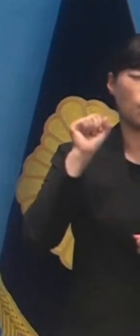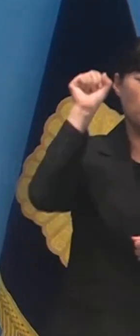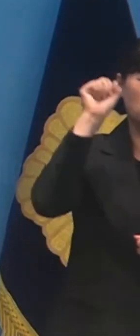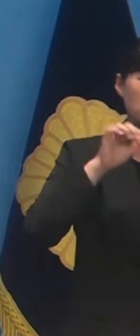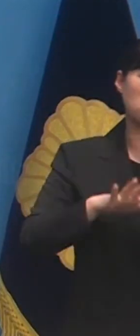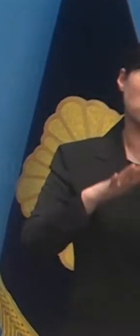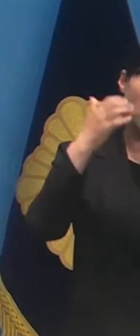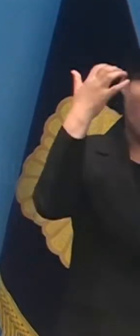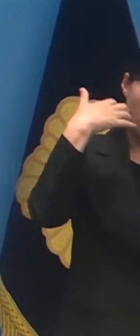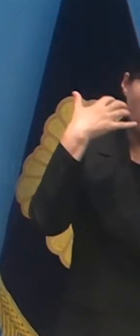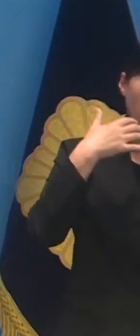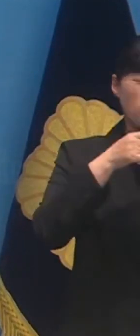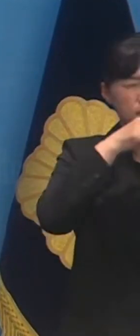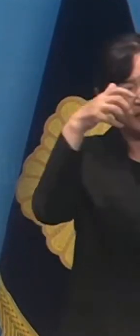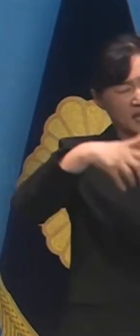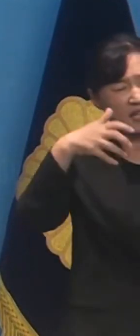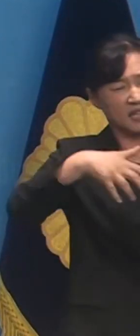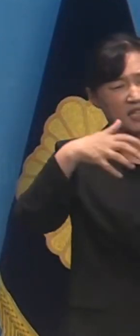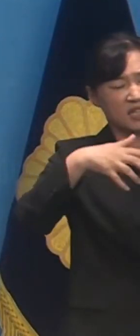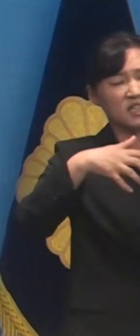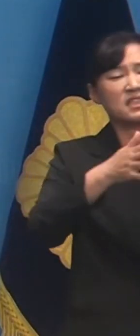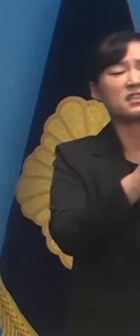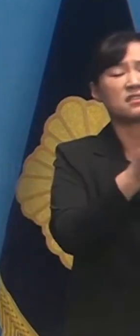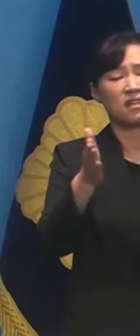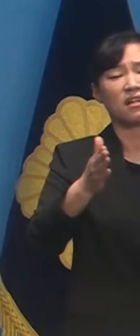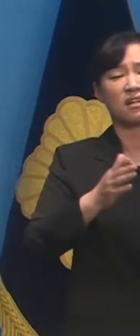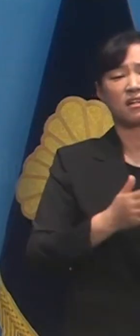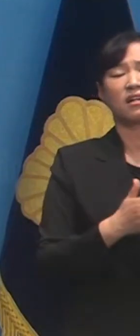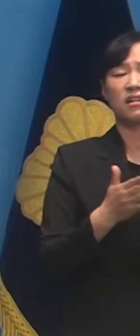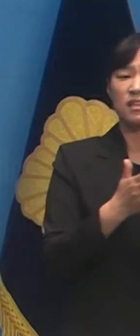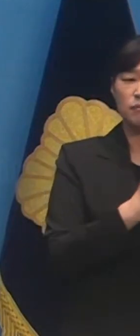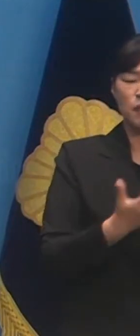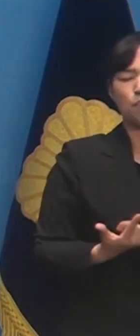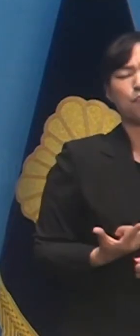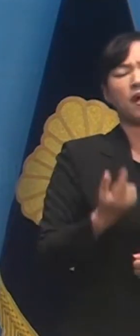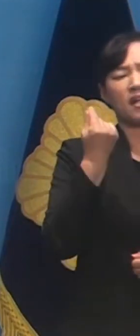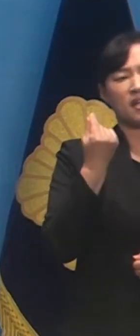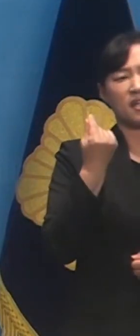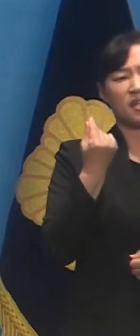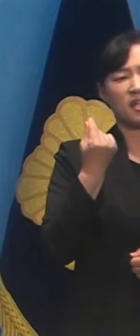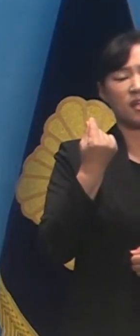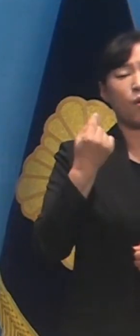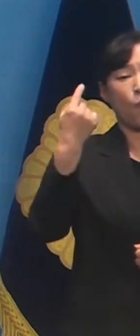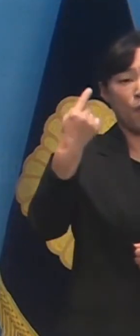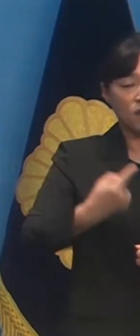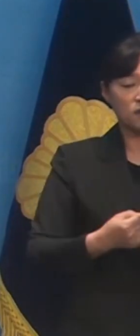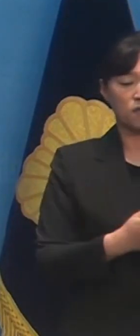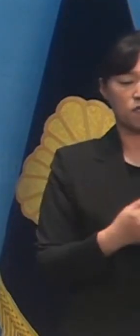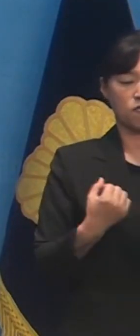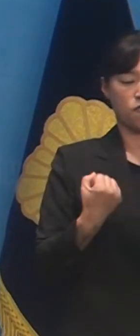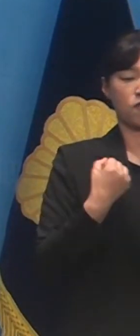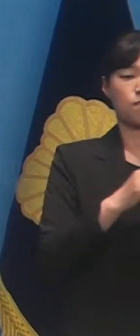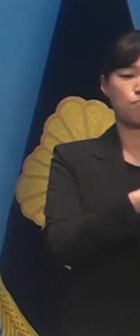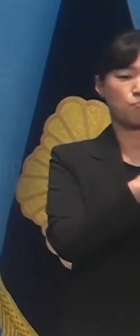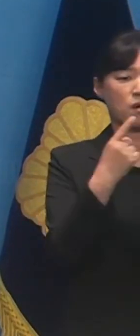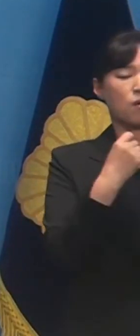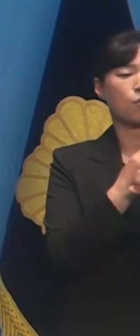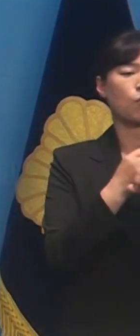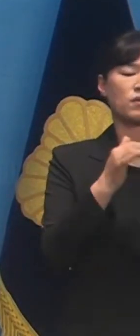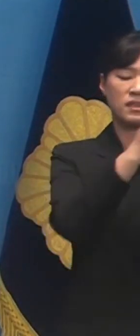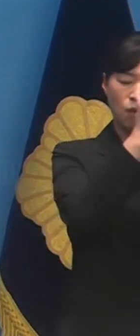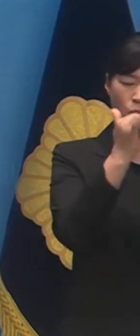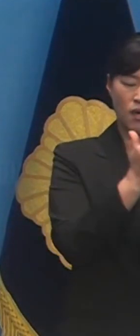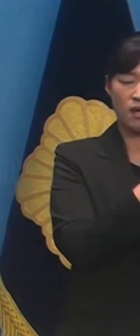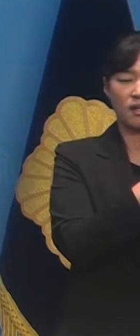날씨도 더워지고 또 장마기가 접어들 텐데 하루빨리 내려와서 건강을 회복하고 우리